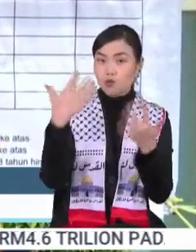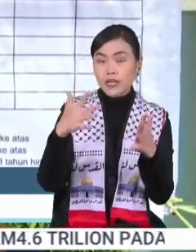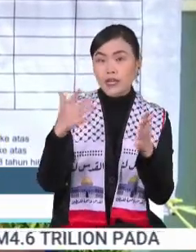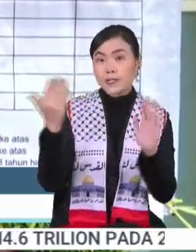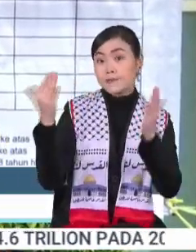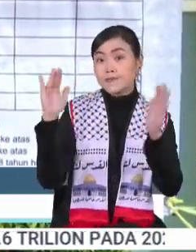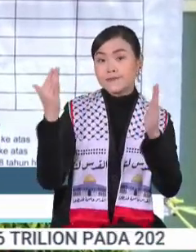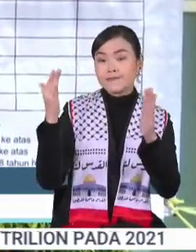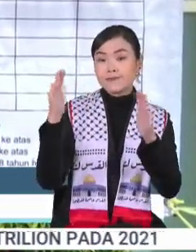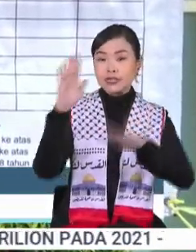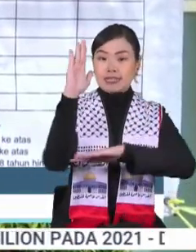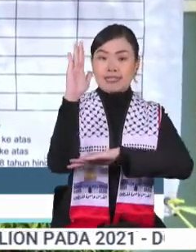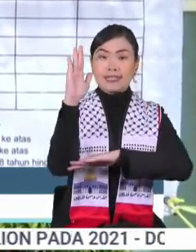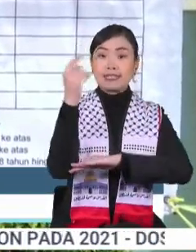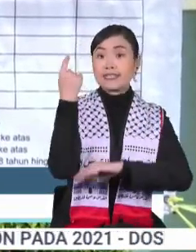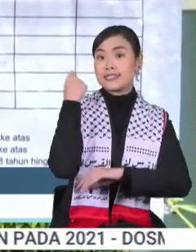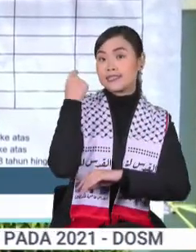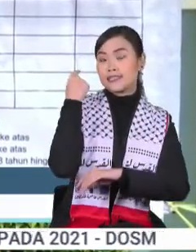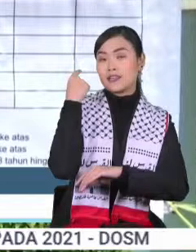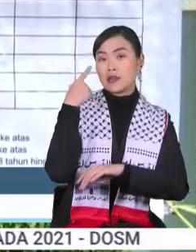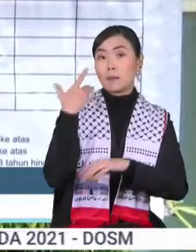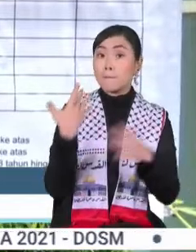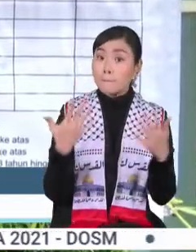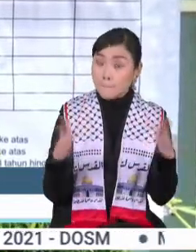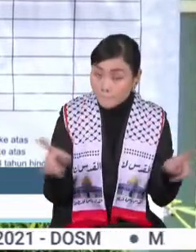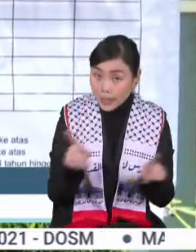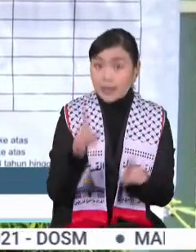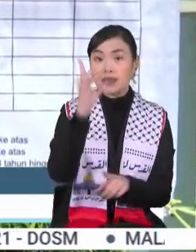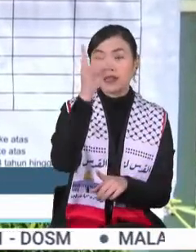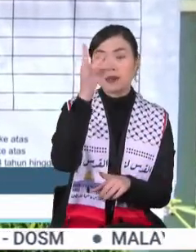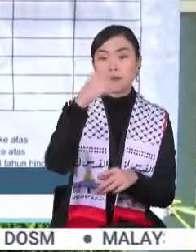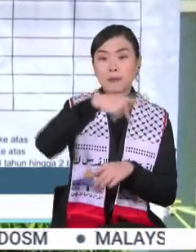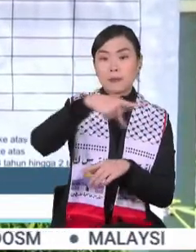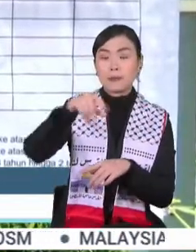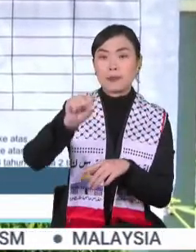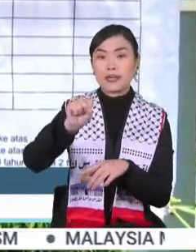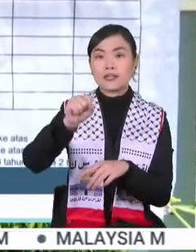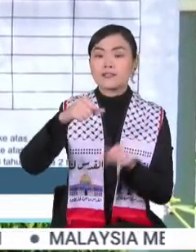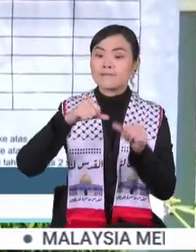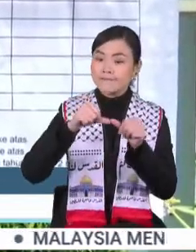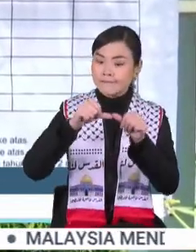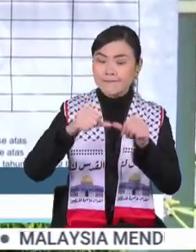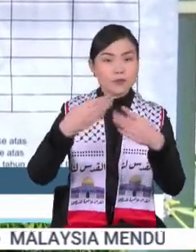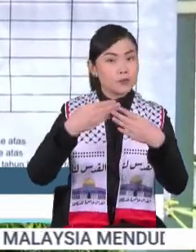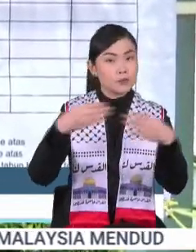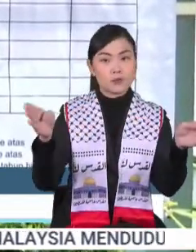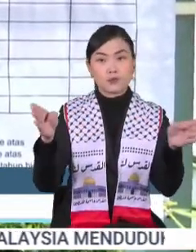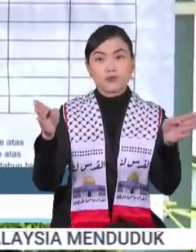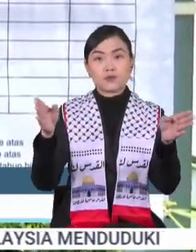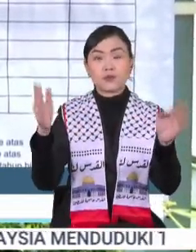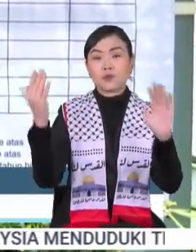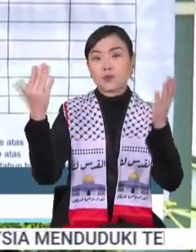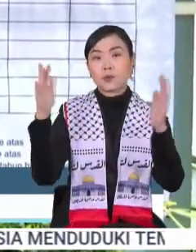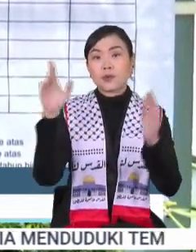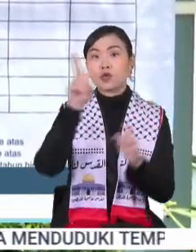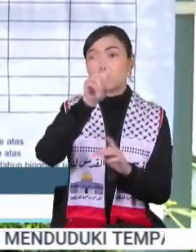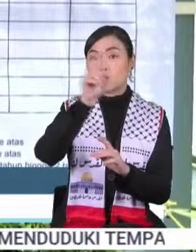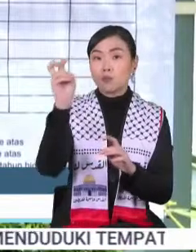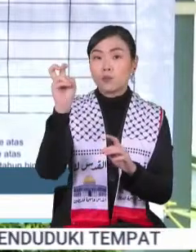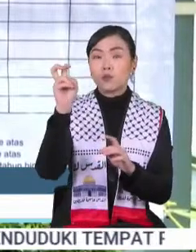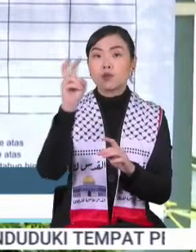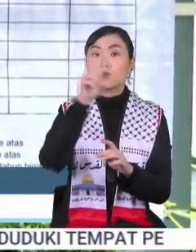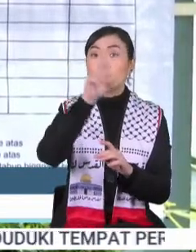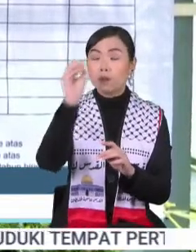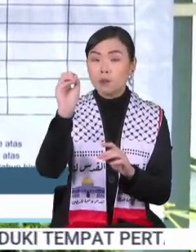berbanding tengah hari tadi walau bagaimanapun 18 pusat pemindahan sementara er masih lagi dibuka berbanding 20